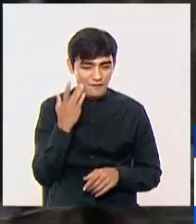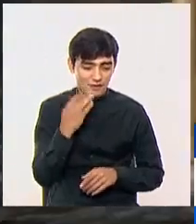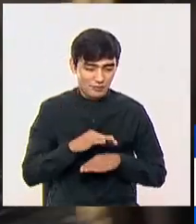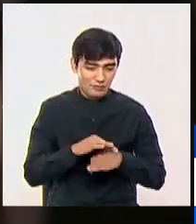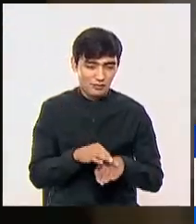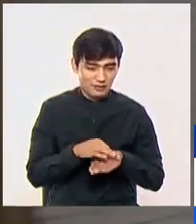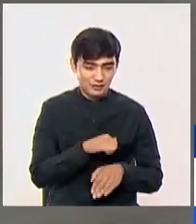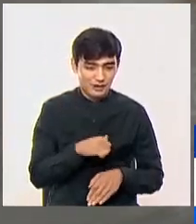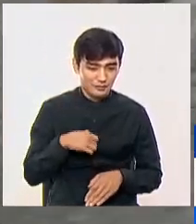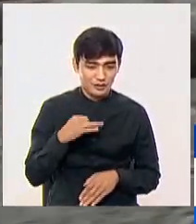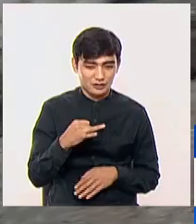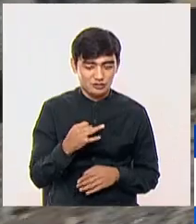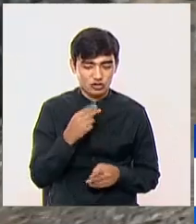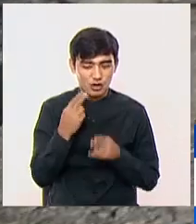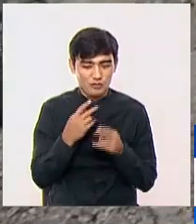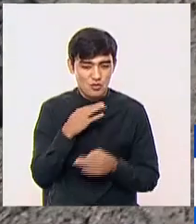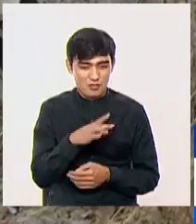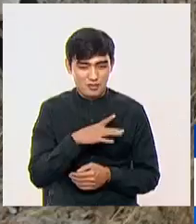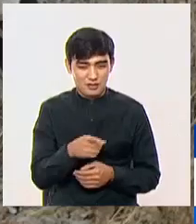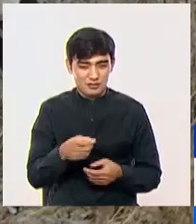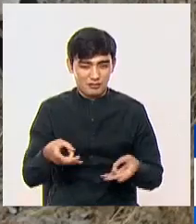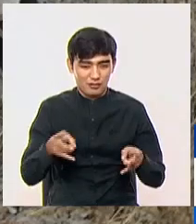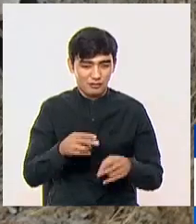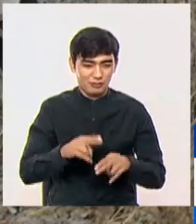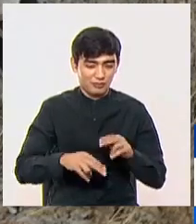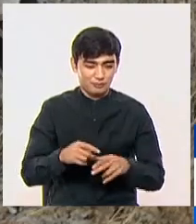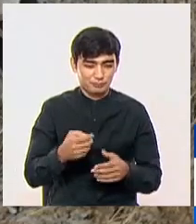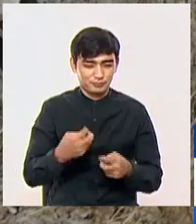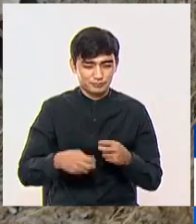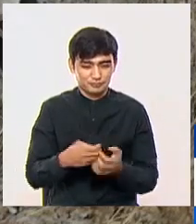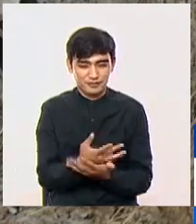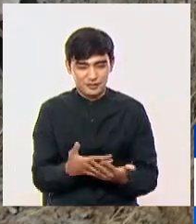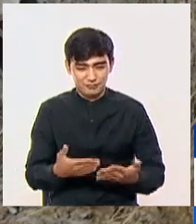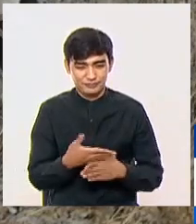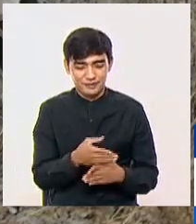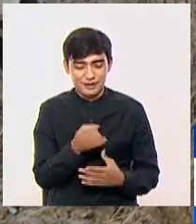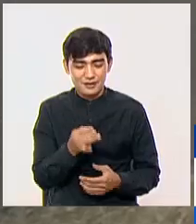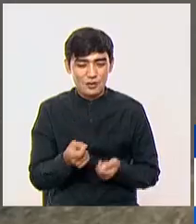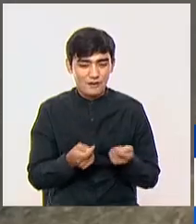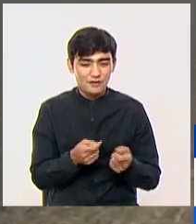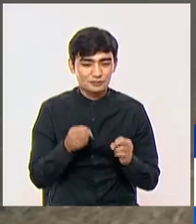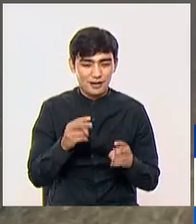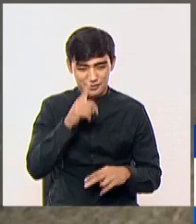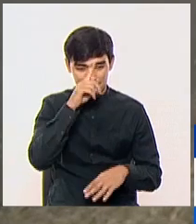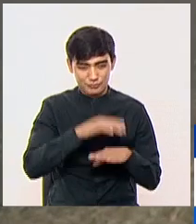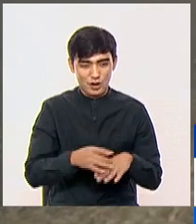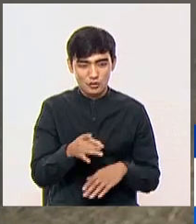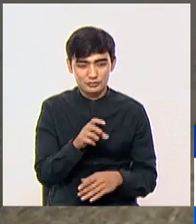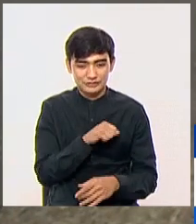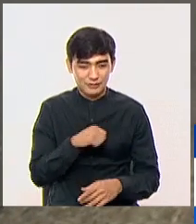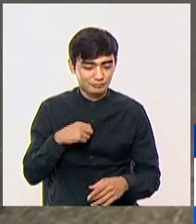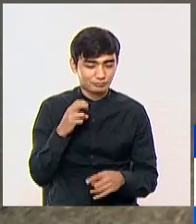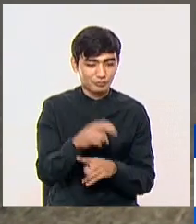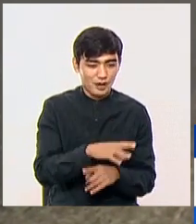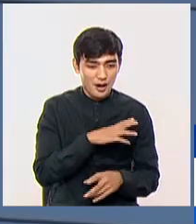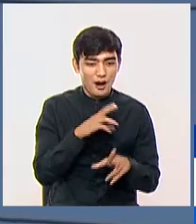так как даже после многочисленных жалоб заброшенные строения просто развалили. Руководство лично ходило на прием к Акиму района, и тот пообещал сделать